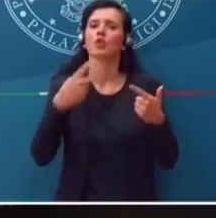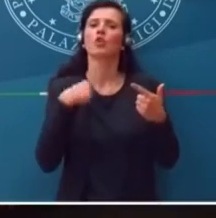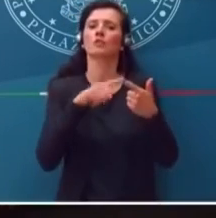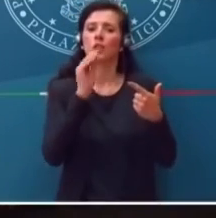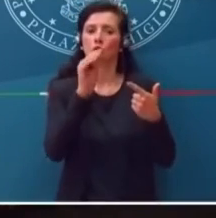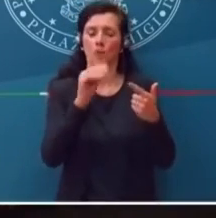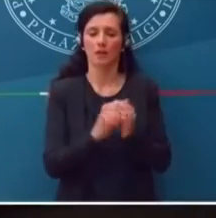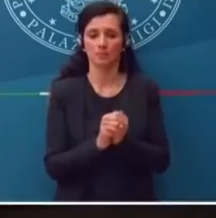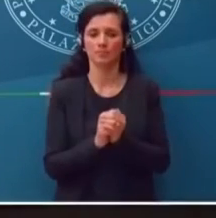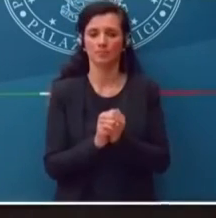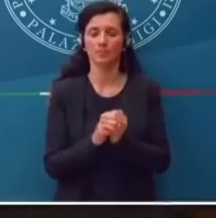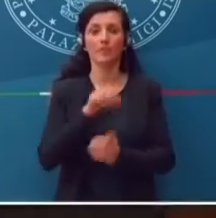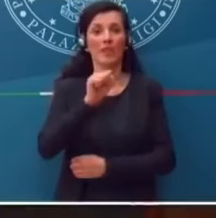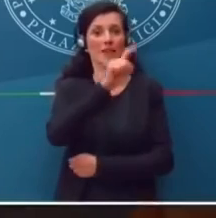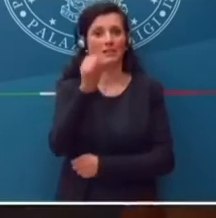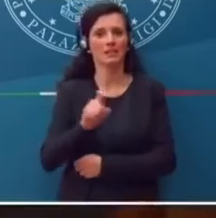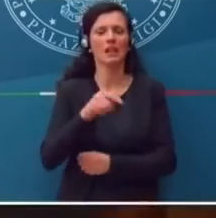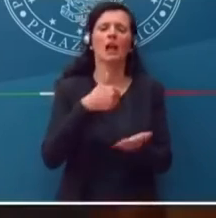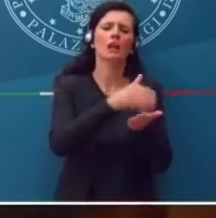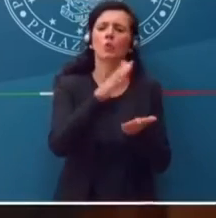sono parecchie rinunce da AstraZeneca,